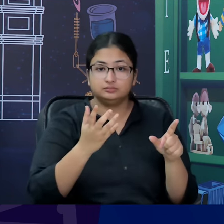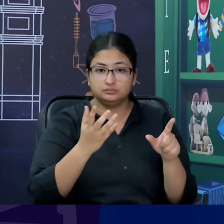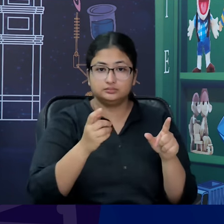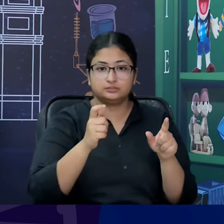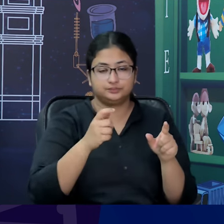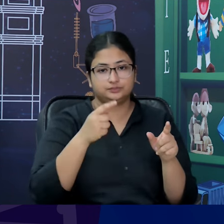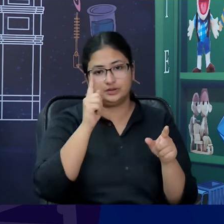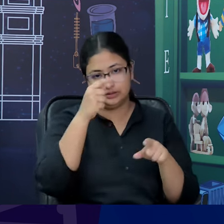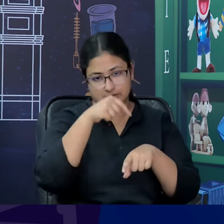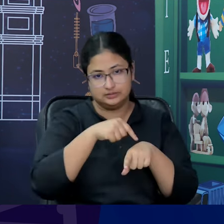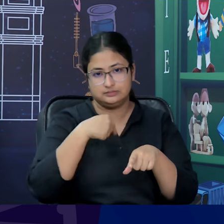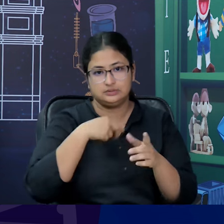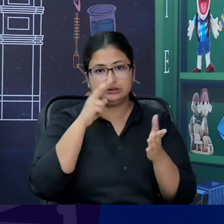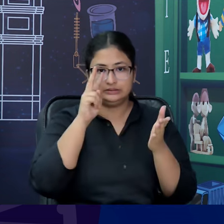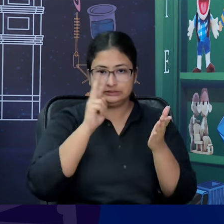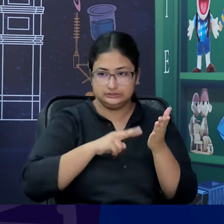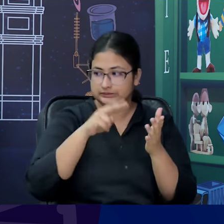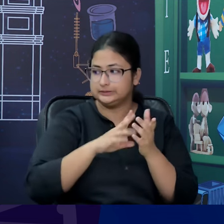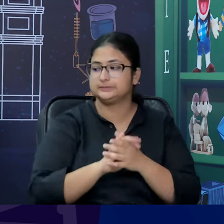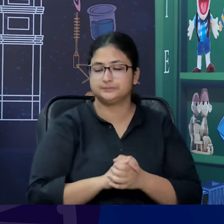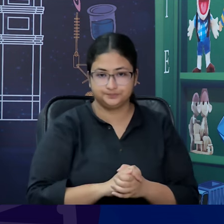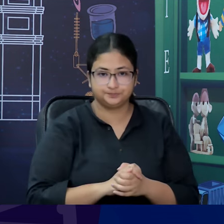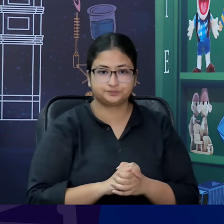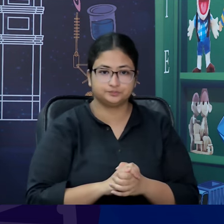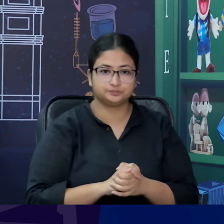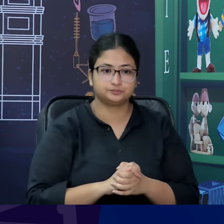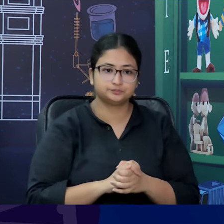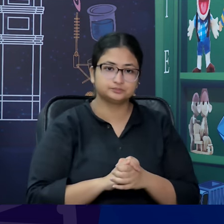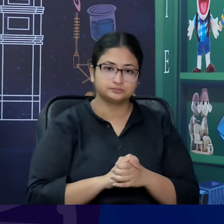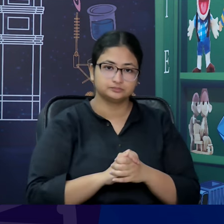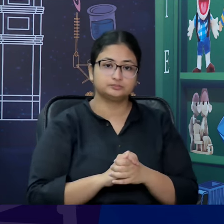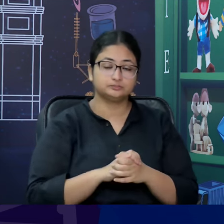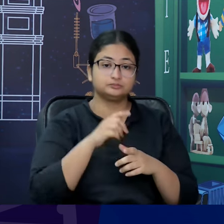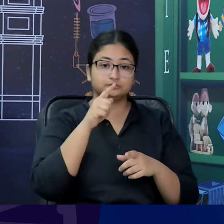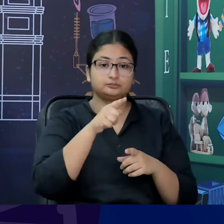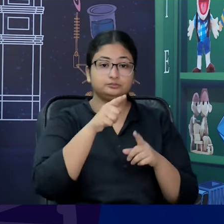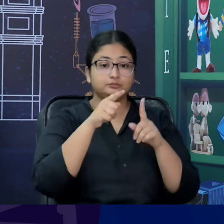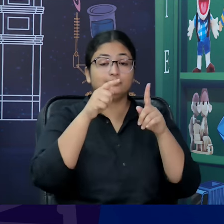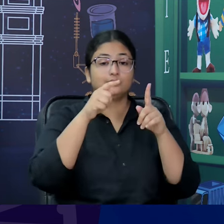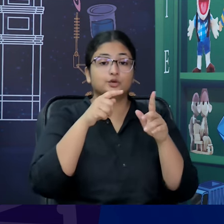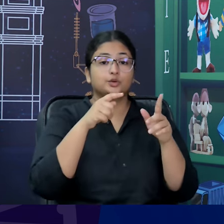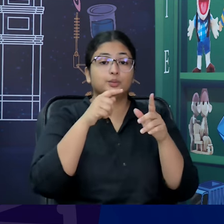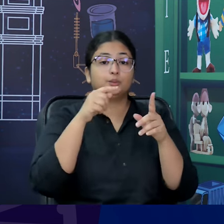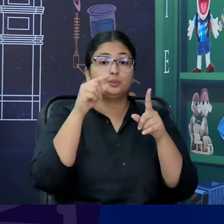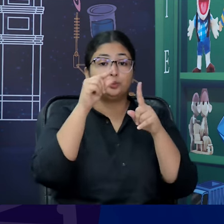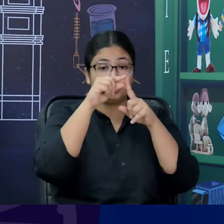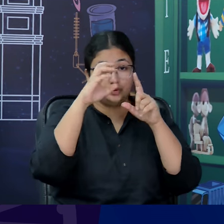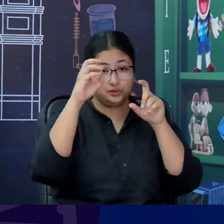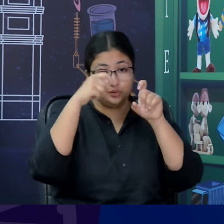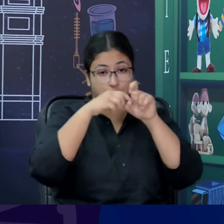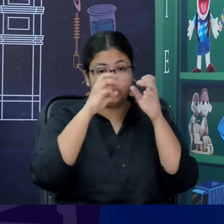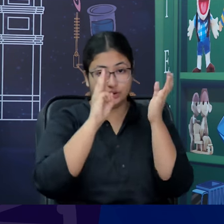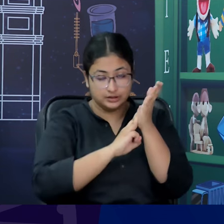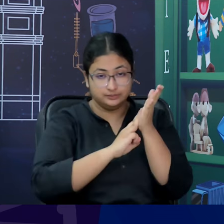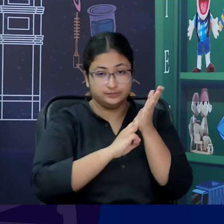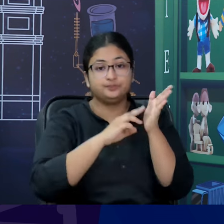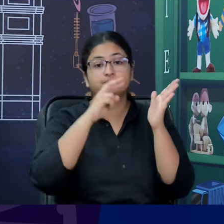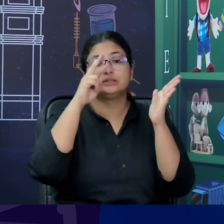बार कविता पढ़ देता हूं जी बात सीधी थी पर बात सीधी थी पर एक